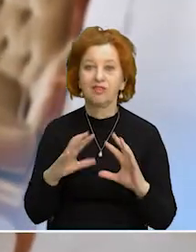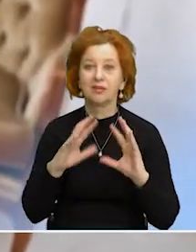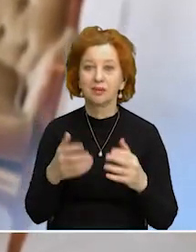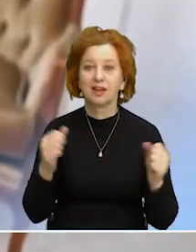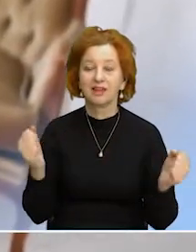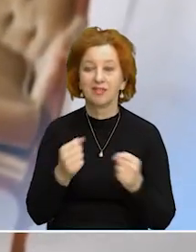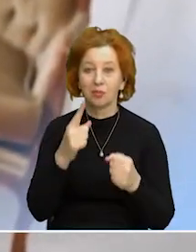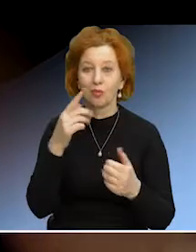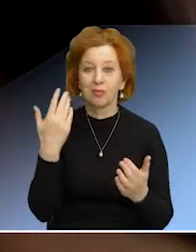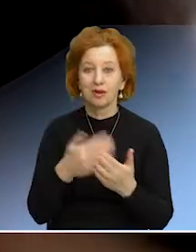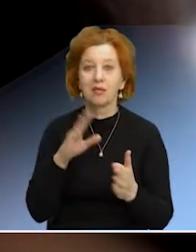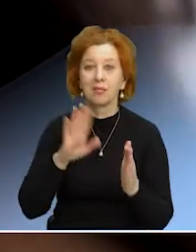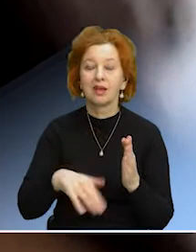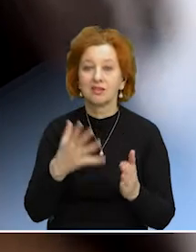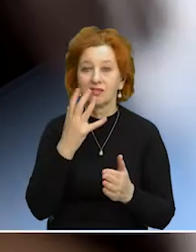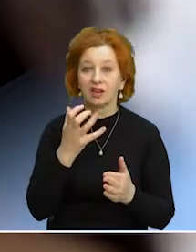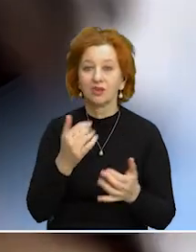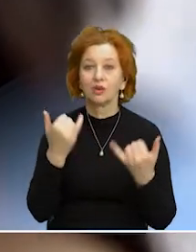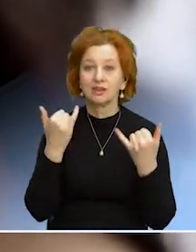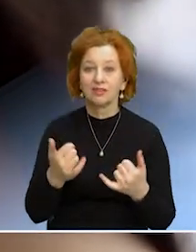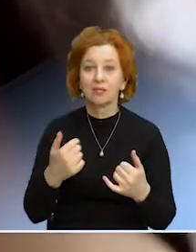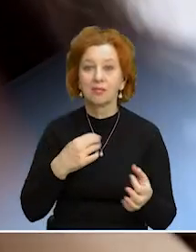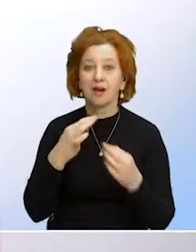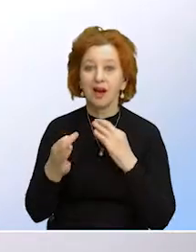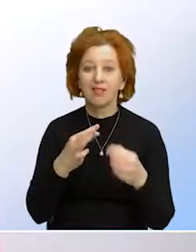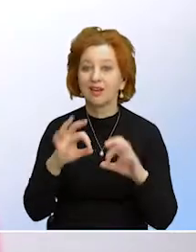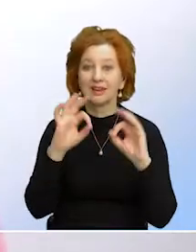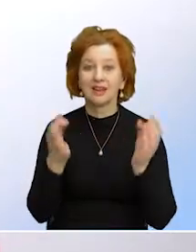Современный мир невозможно представить без фотографии. Но сегодня